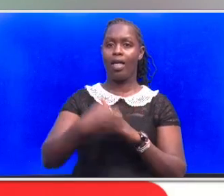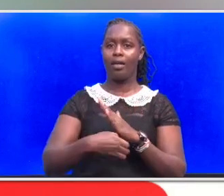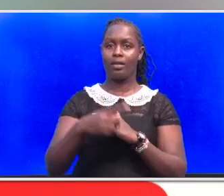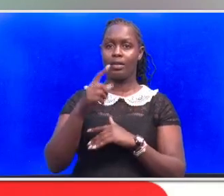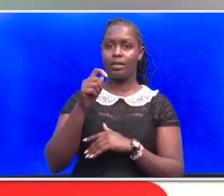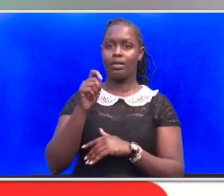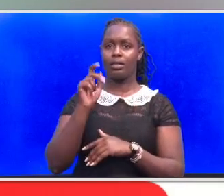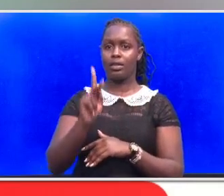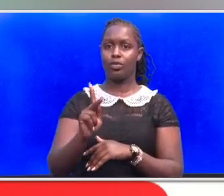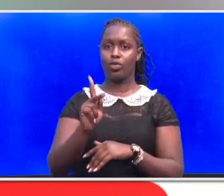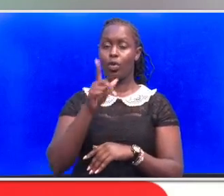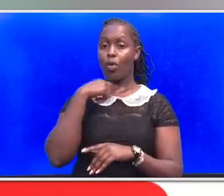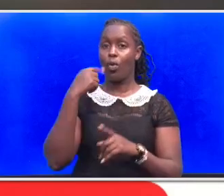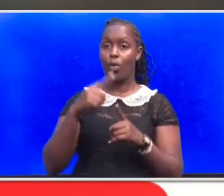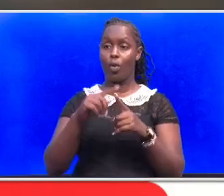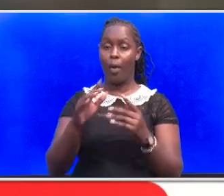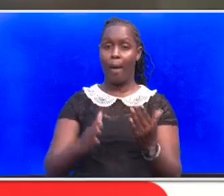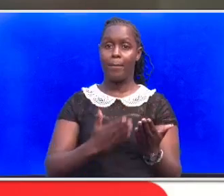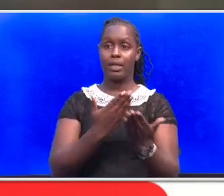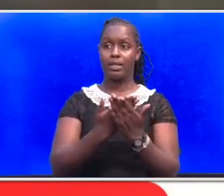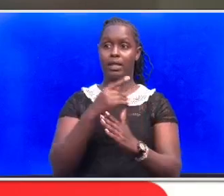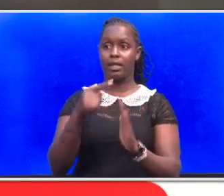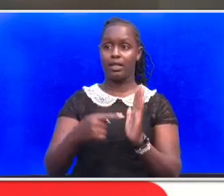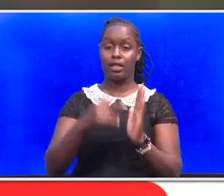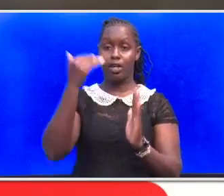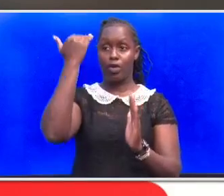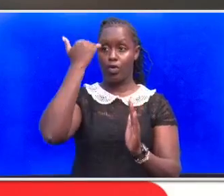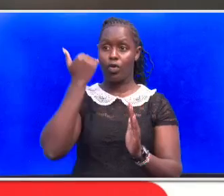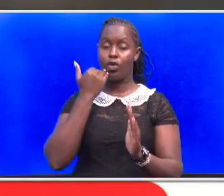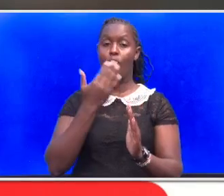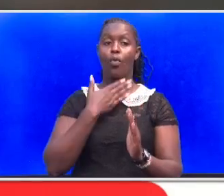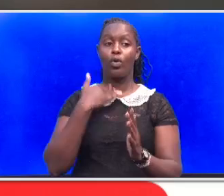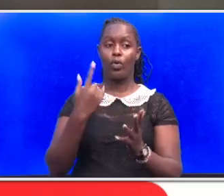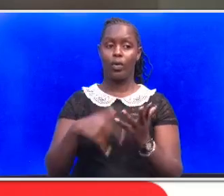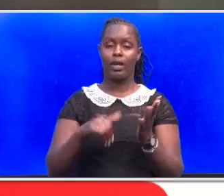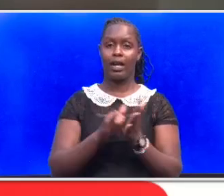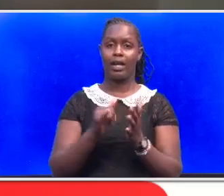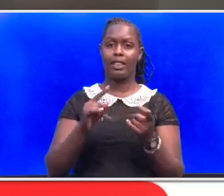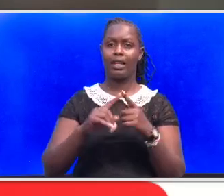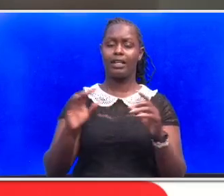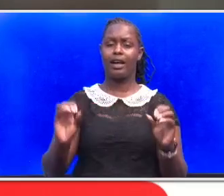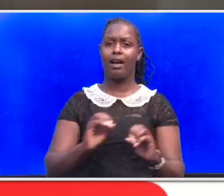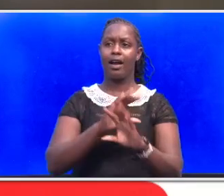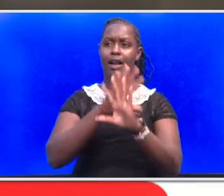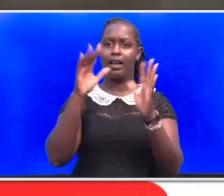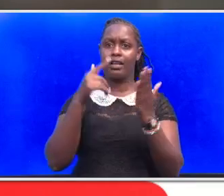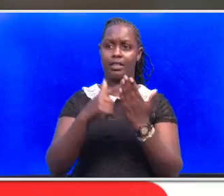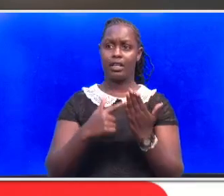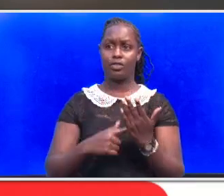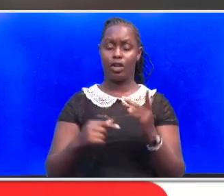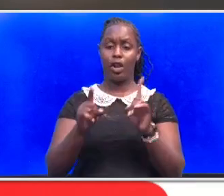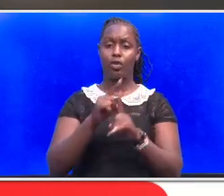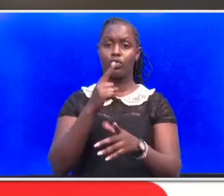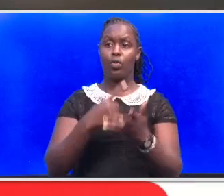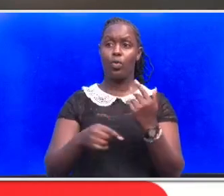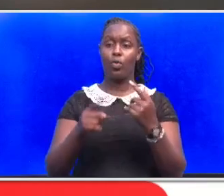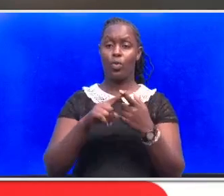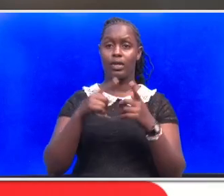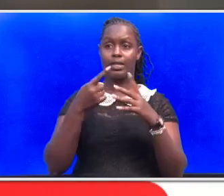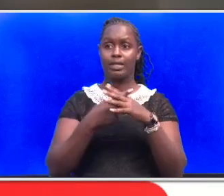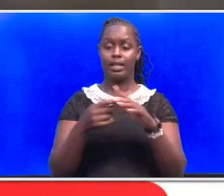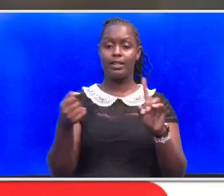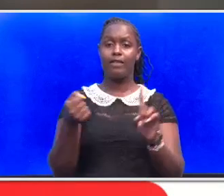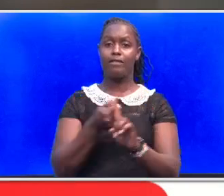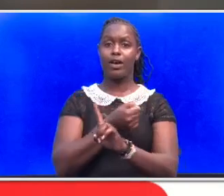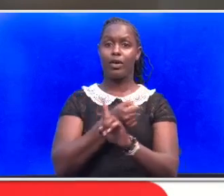ambaye aliwasilisha ombi hilo bungeni akitaka utangazaji wa maudhui ya wazi na nyenzo zinazotukuza vurugu kuwa sababu kuu